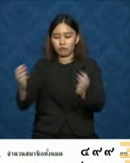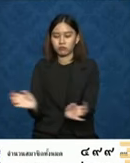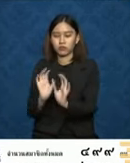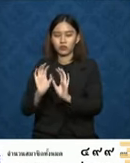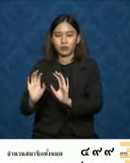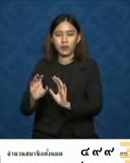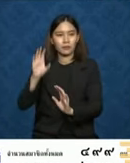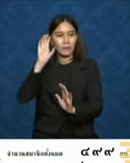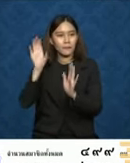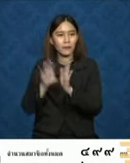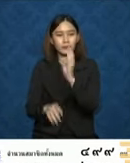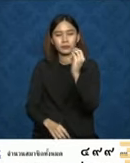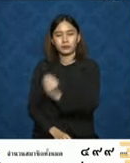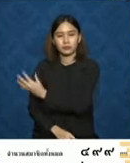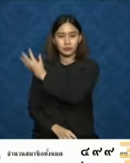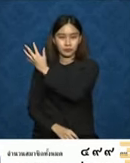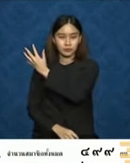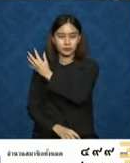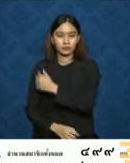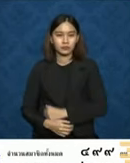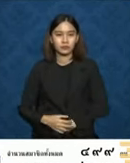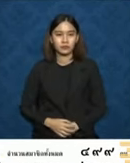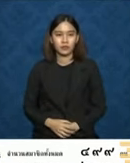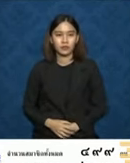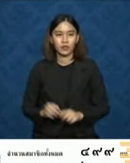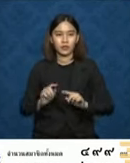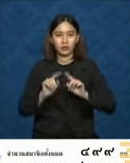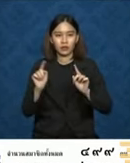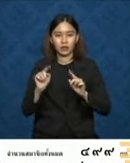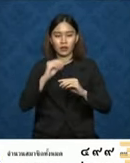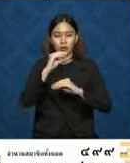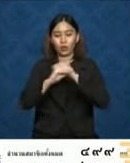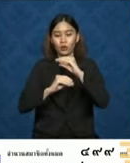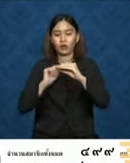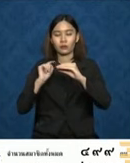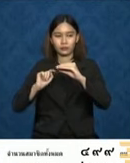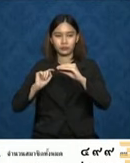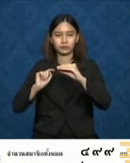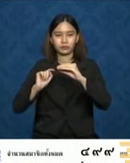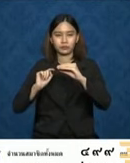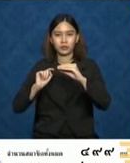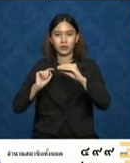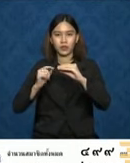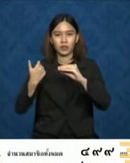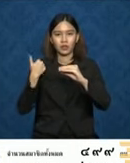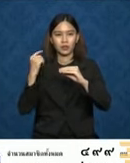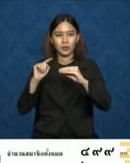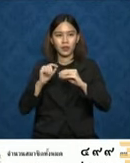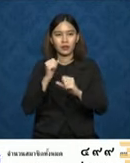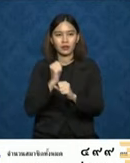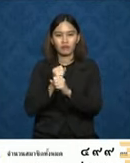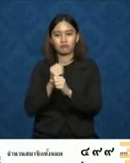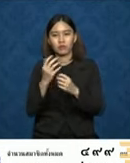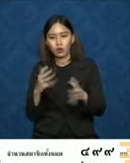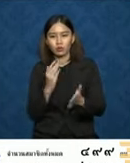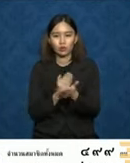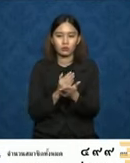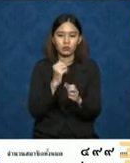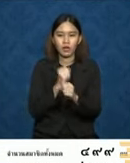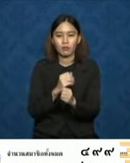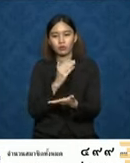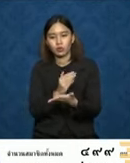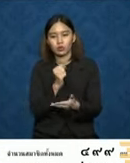ขอสไลด์ด้วยนะครับแต่ว่าโครงการนี้นะครับท่านประธานครับก็มีการทำๆแล้วก็หยุดๆไป